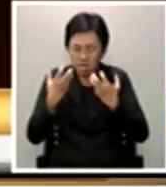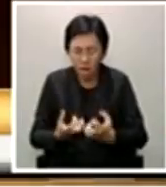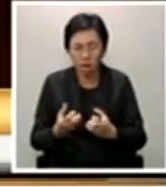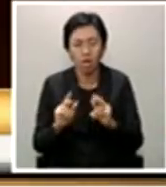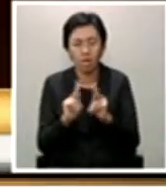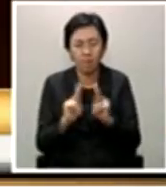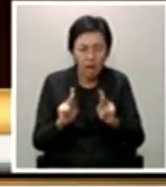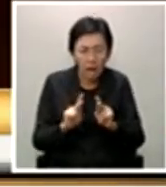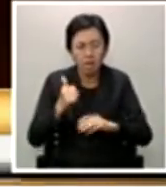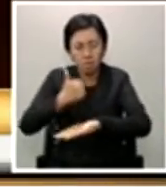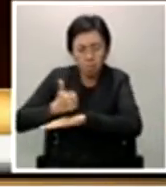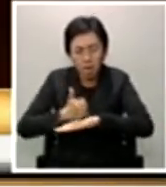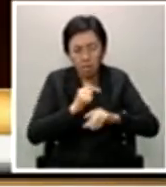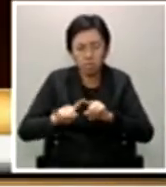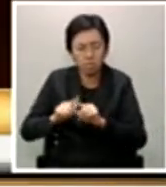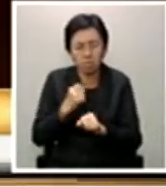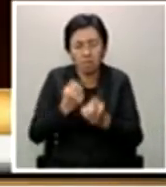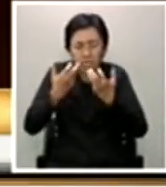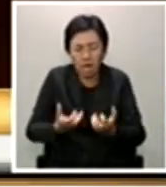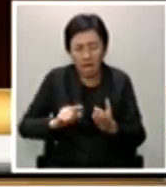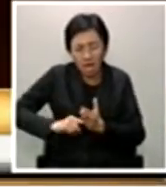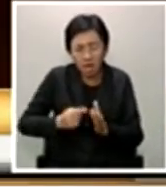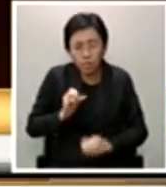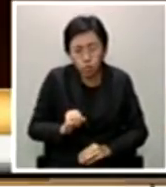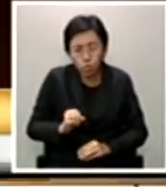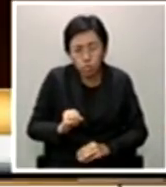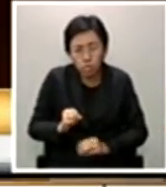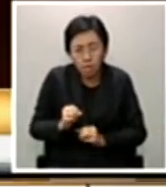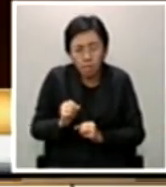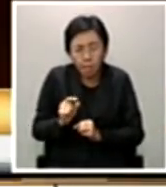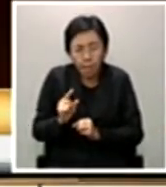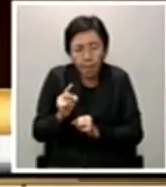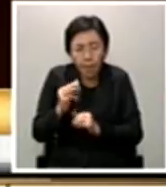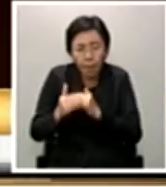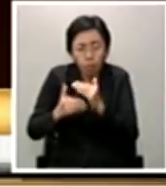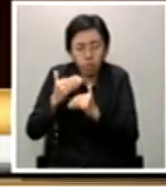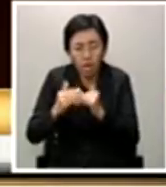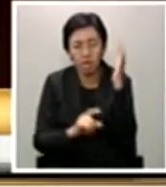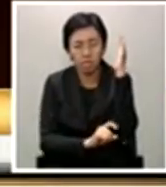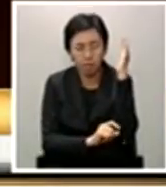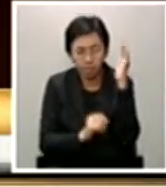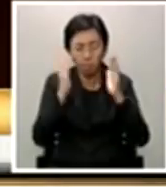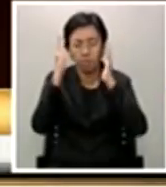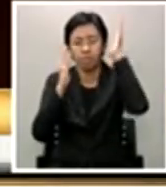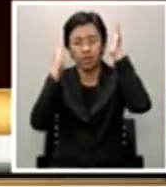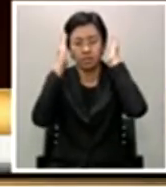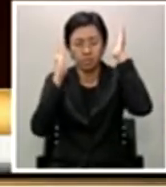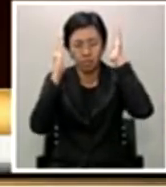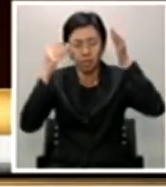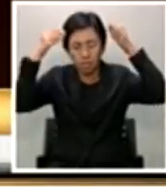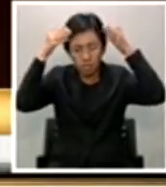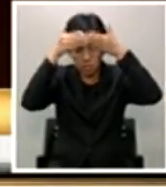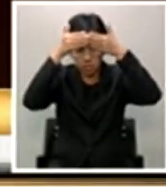ารด้วยฉะนั้นเราสร้างจากศูนย์จนกระทั่งสามารถทำให้สิงคโปร์มาเลเซียอินโดนี